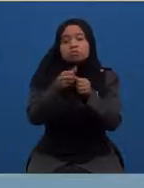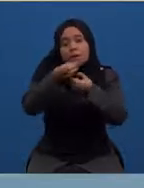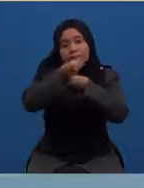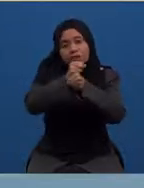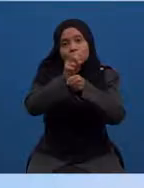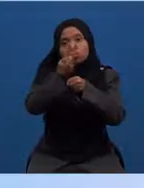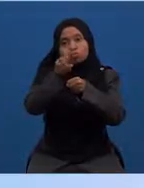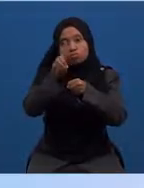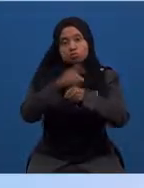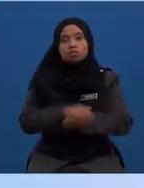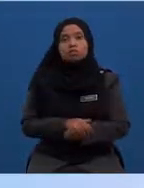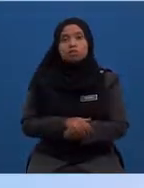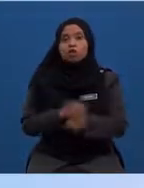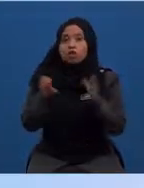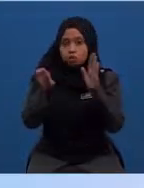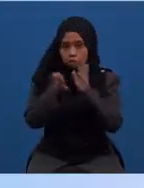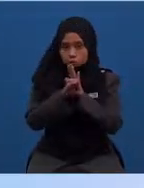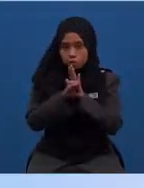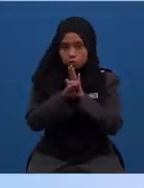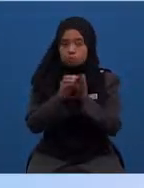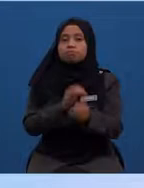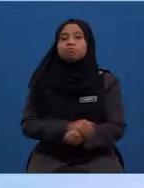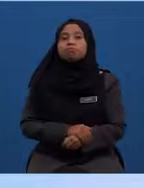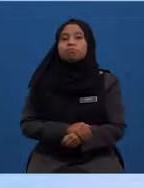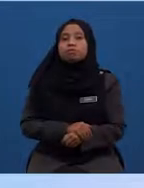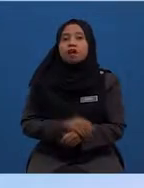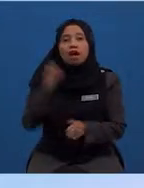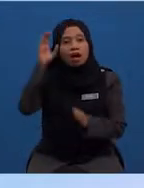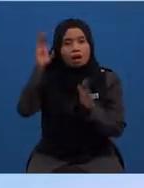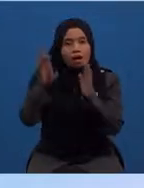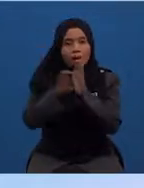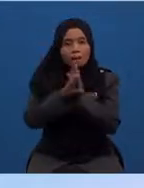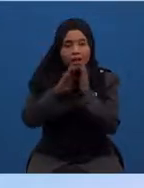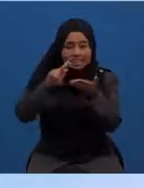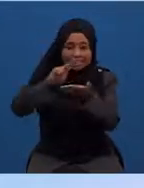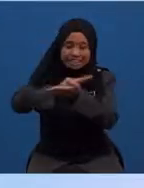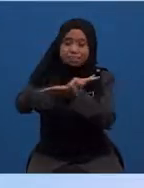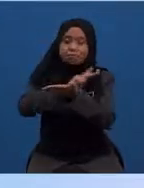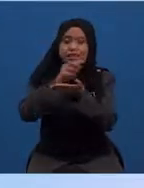ini. Sebagai contoh, gambar